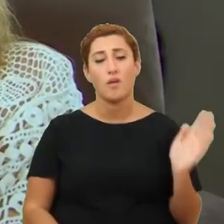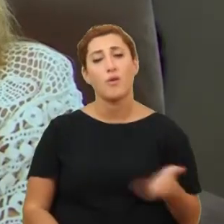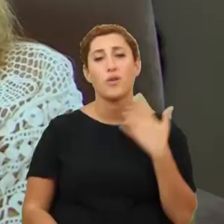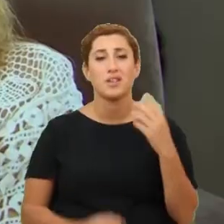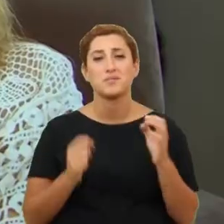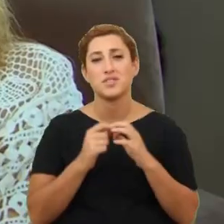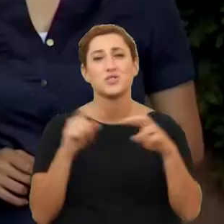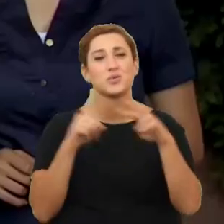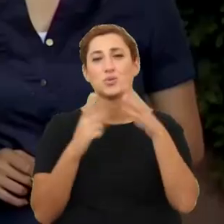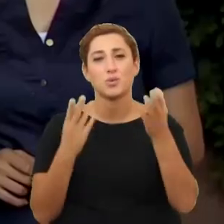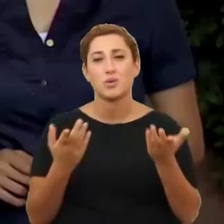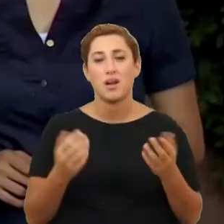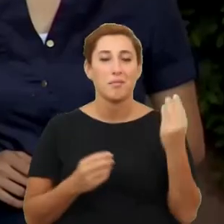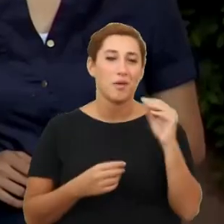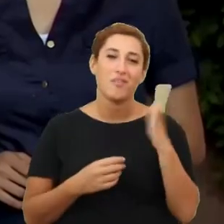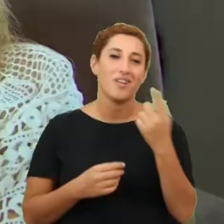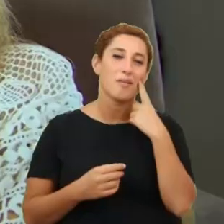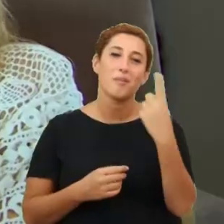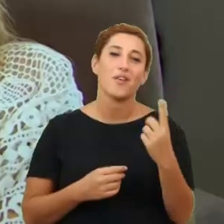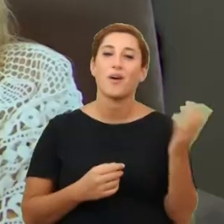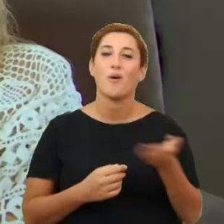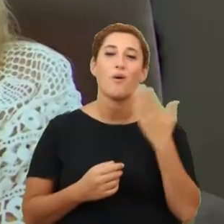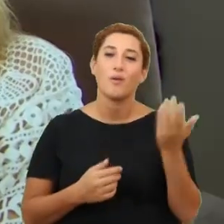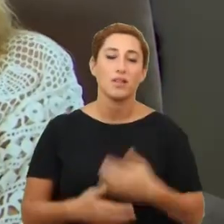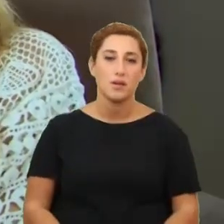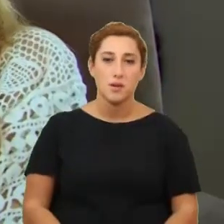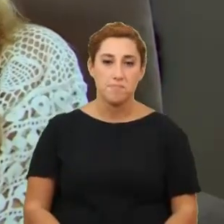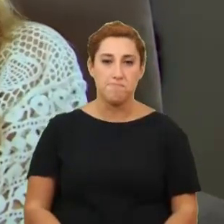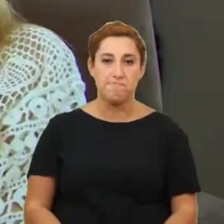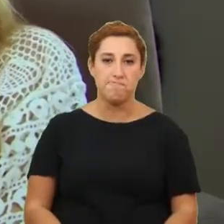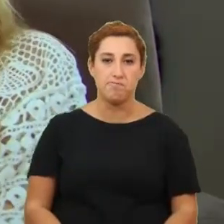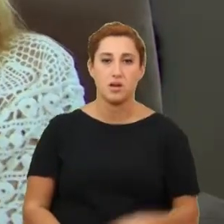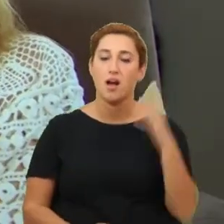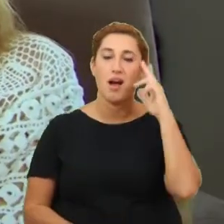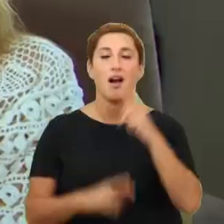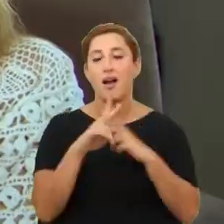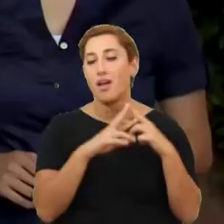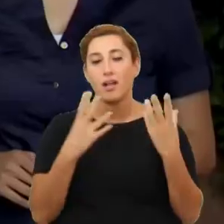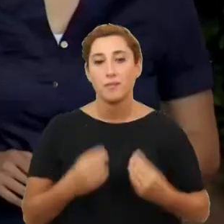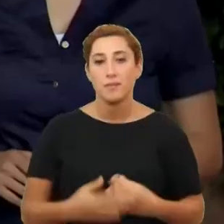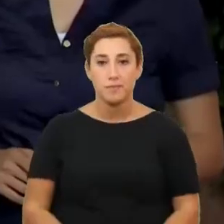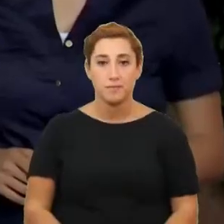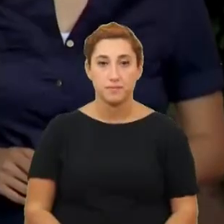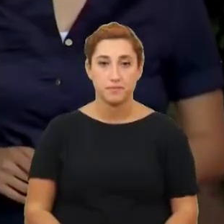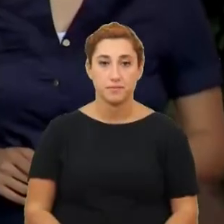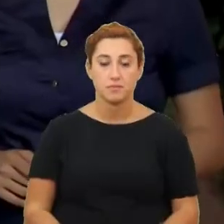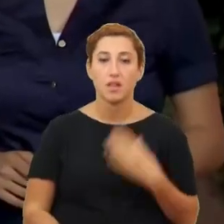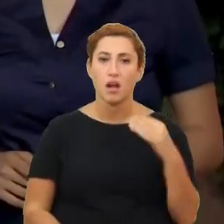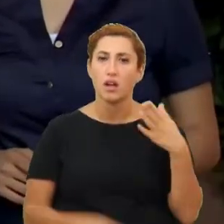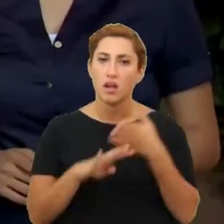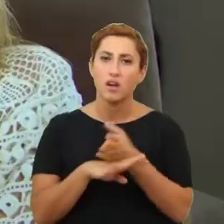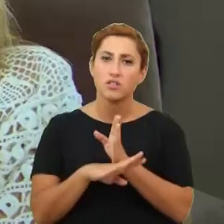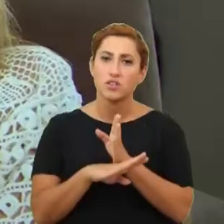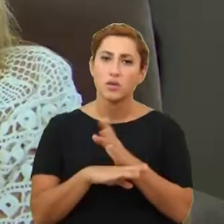işte, biricik Nurhan bebeğe falan bakarken işte öyle hayallere dalmışım. Ya